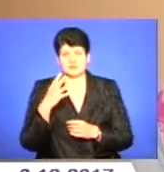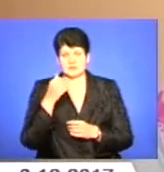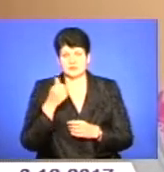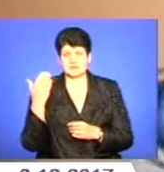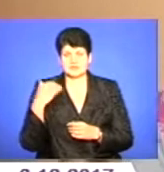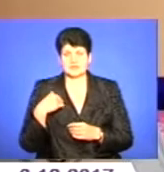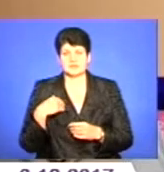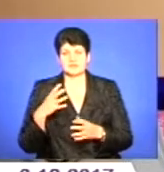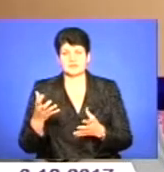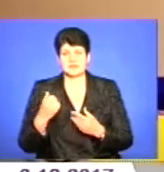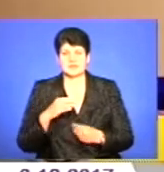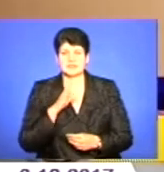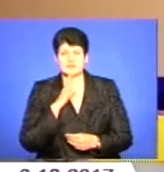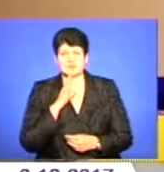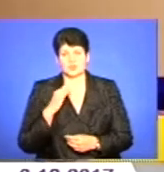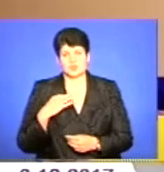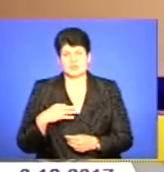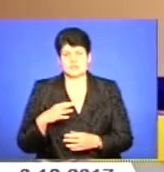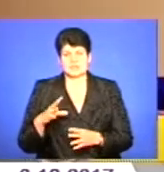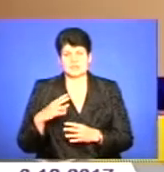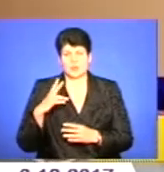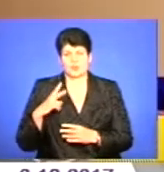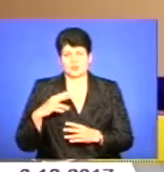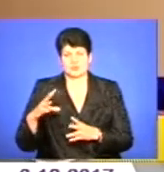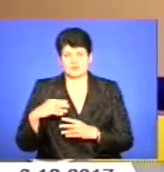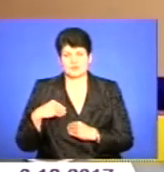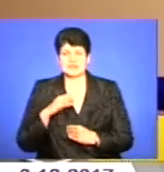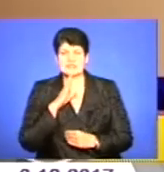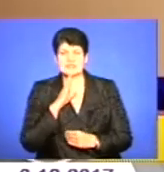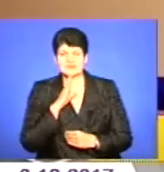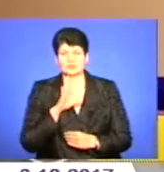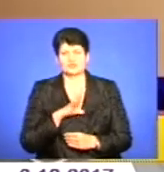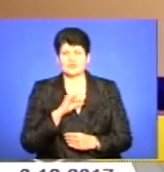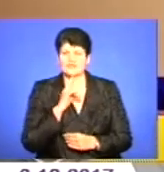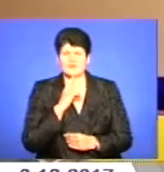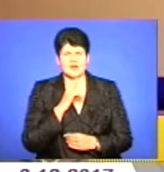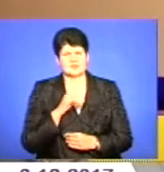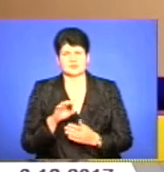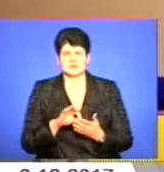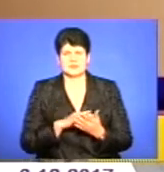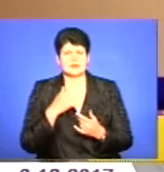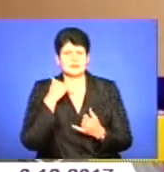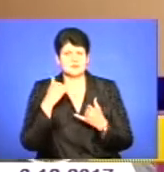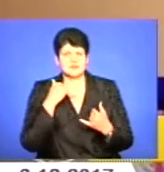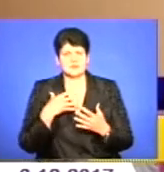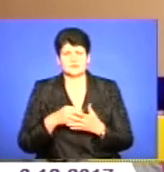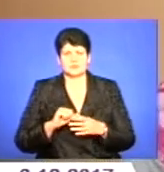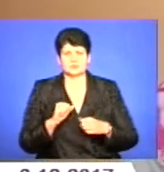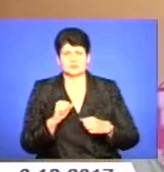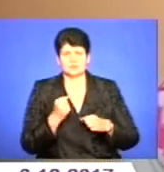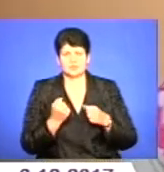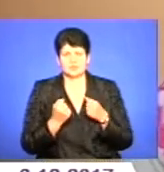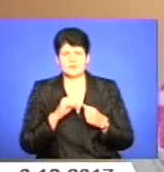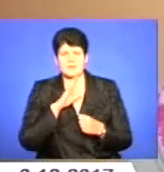ми усиновили дівчинку, і було дуже важко спочатку. Я дзвонила до своїх подружок, досвідчених